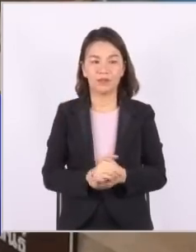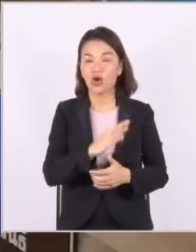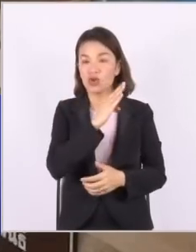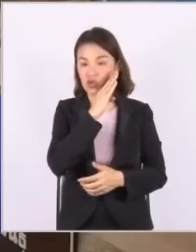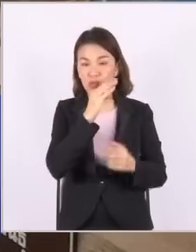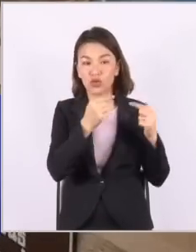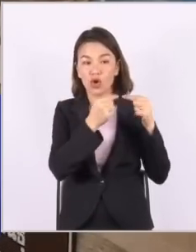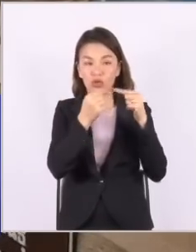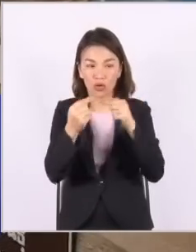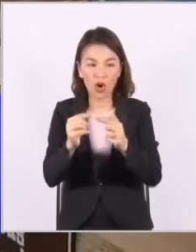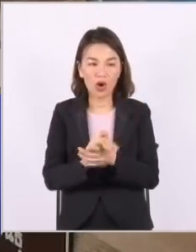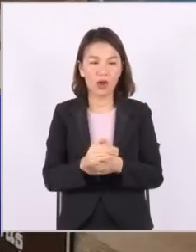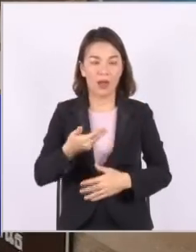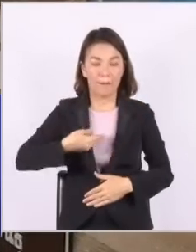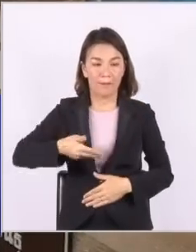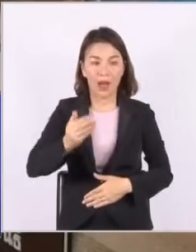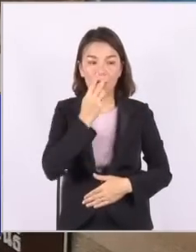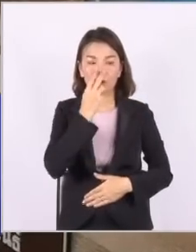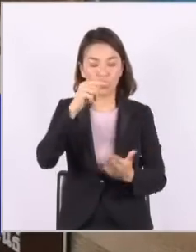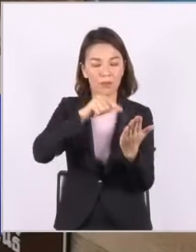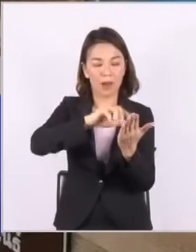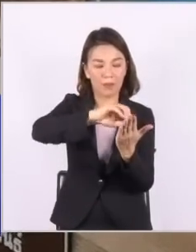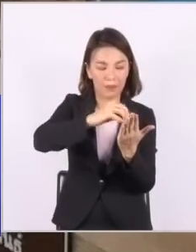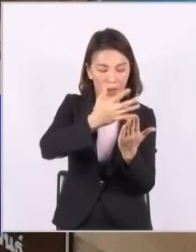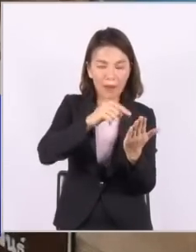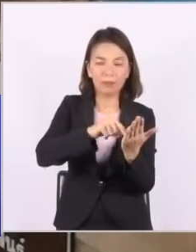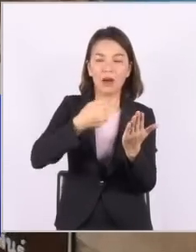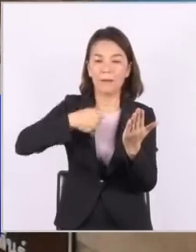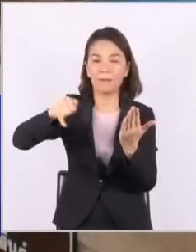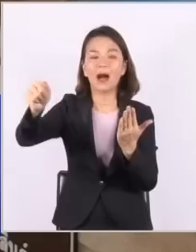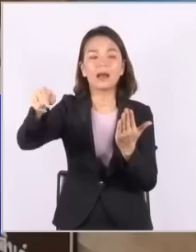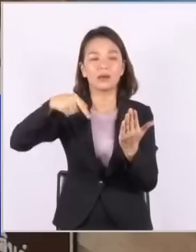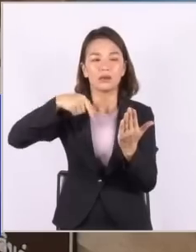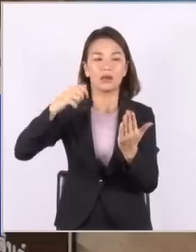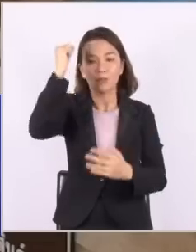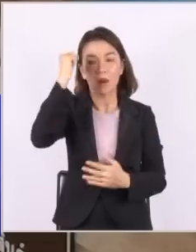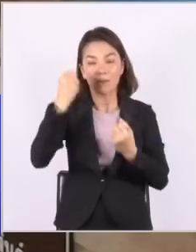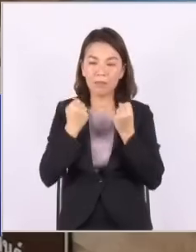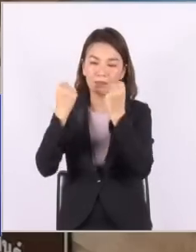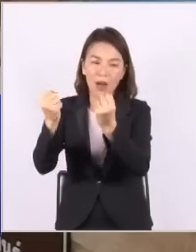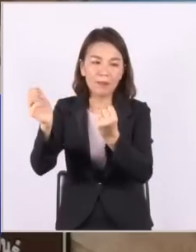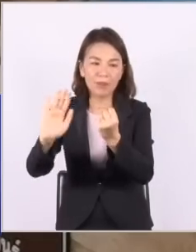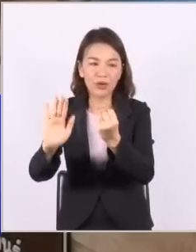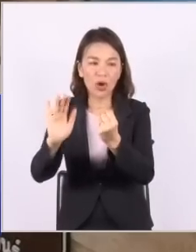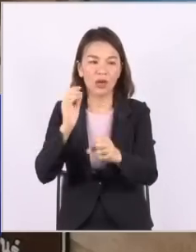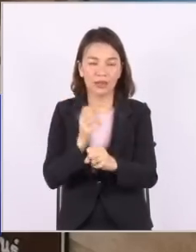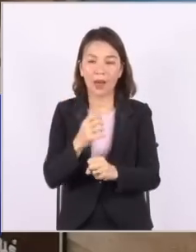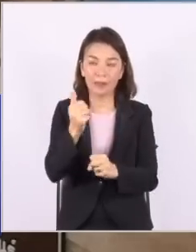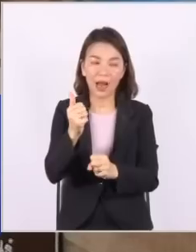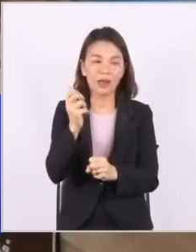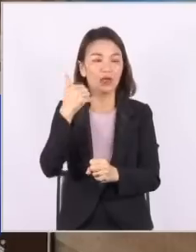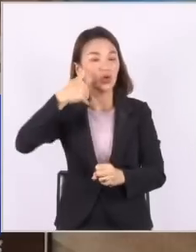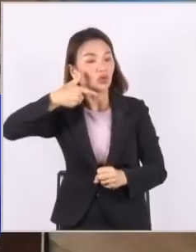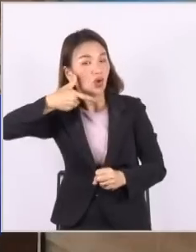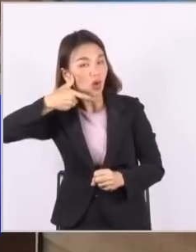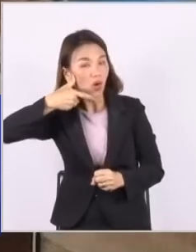นะคะก็เชิญเข้าไปในแอปเลยค่ะจะได้ไม่ต้องลำบากมาถึงศาลากลางนะคุณอดิภาสามารถที่จะทําธุระกับดิฉันได้เลยตรงสายนี้เลยได้เ